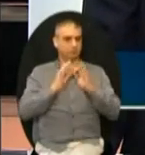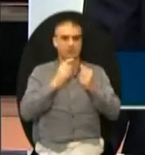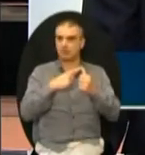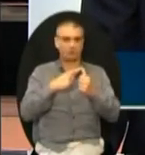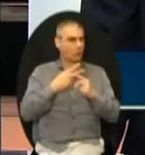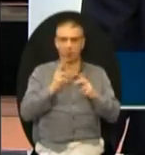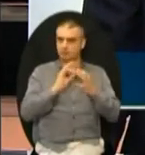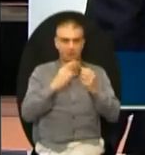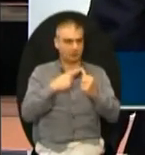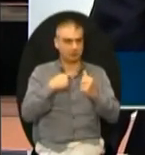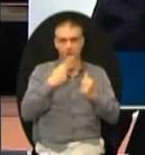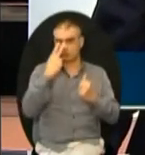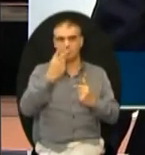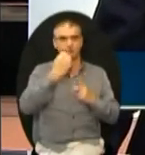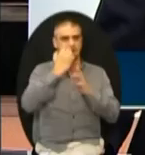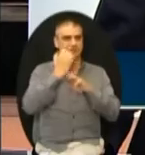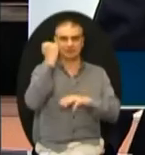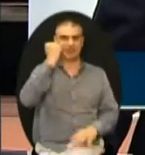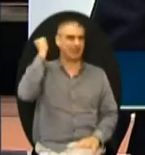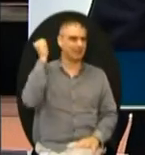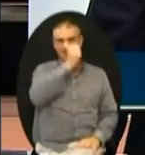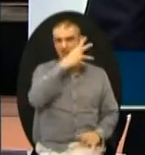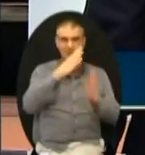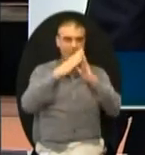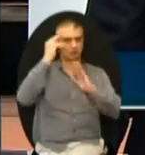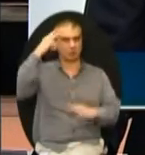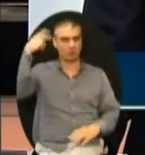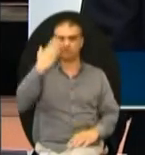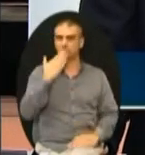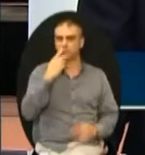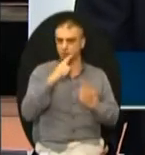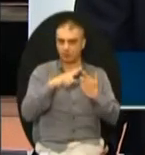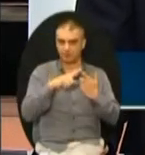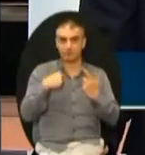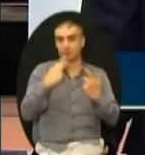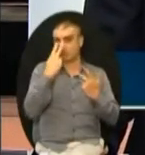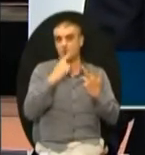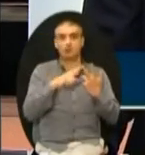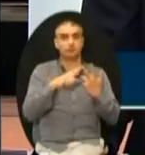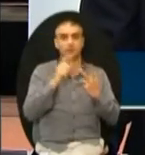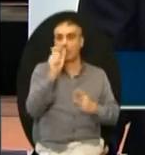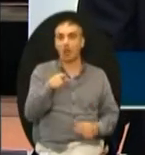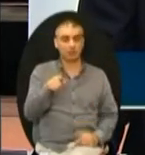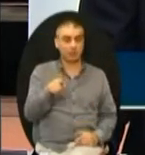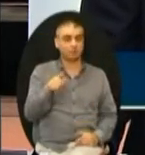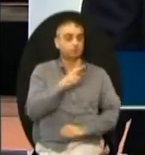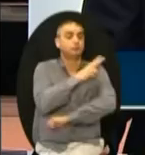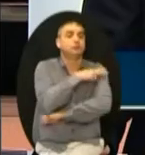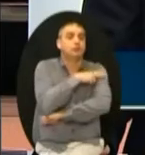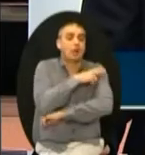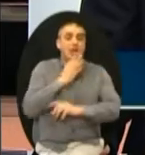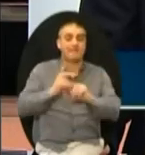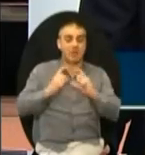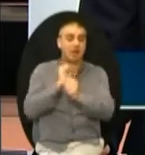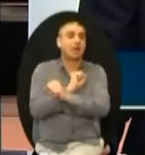אבל לא רק ברשת, אנחנו רואים את זה בסכין שמוצמד לביתו של פרופסור בירושלים, אנחנו רואים את זה באותו אדם שהמשטרה עצרה